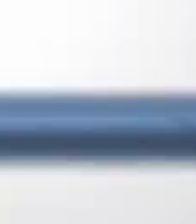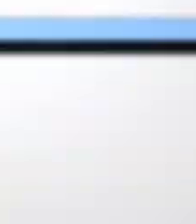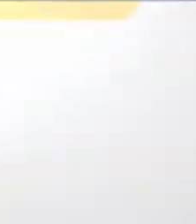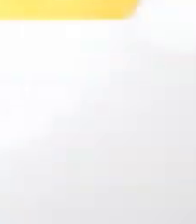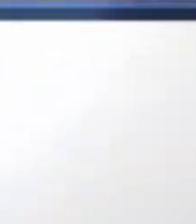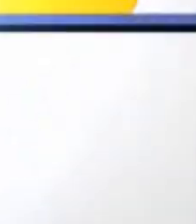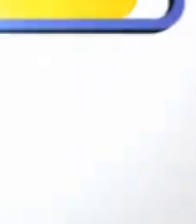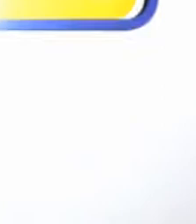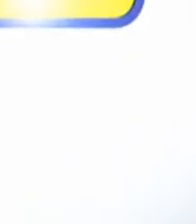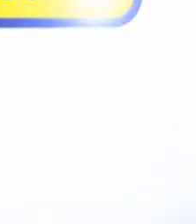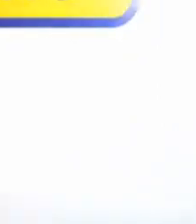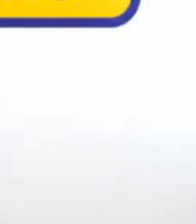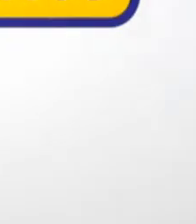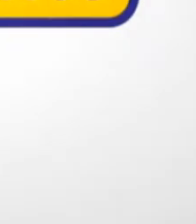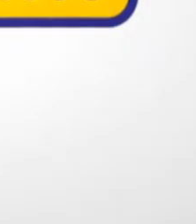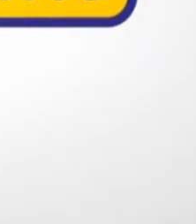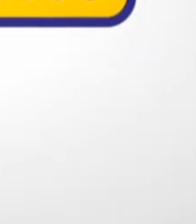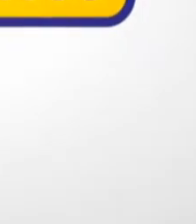lėšomis.